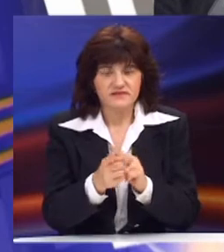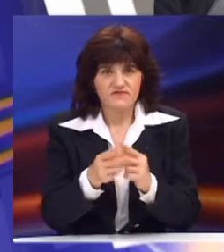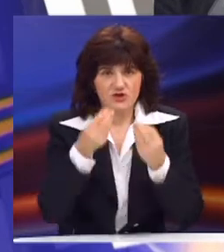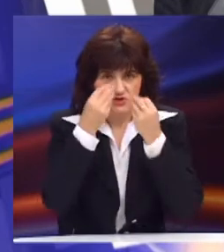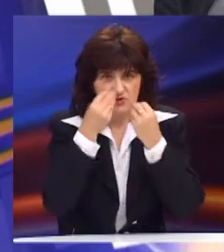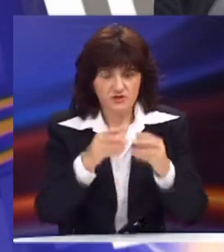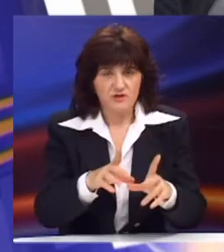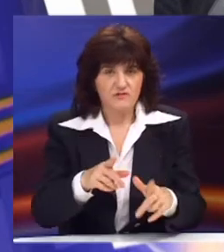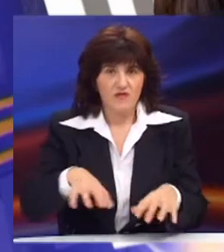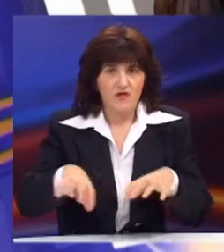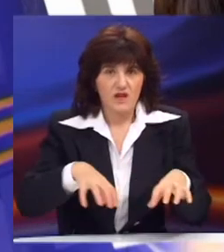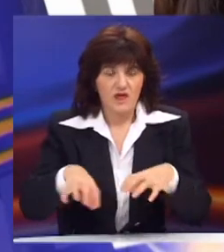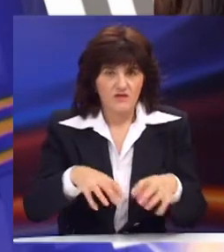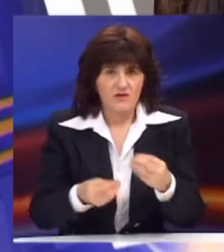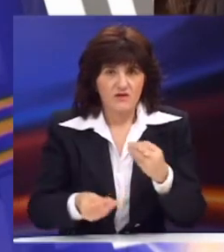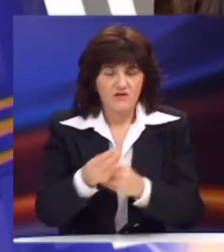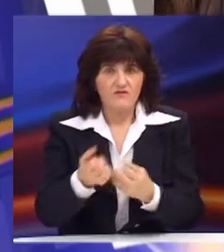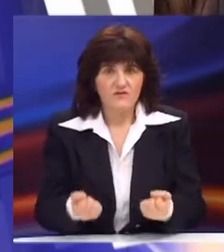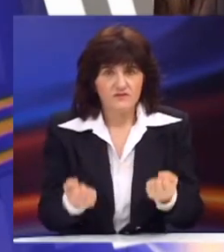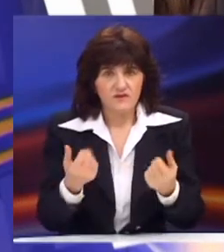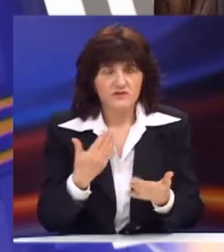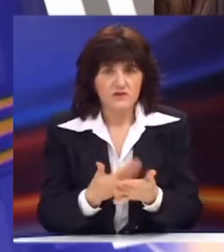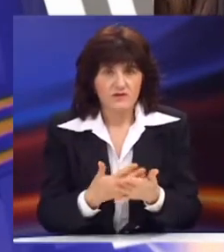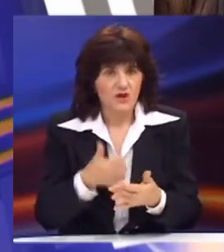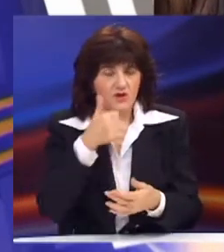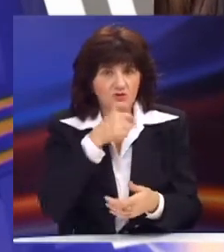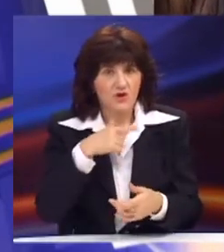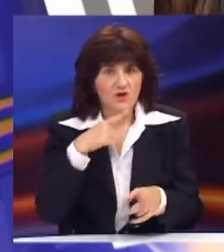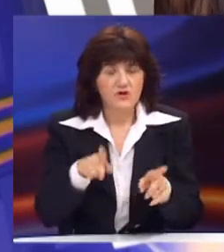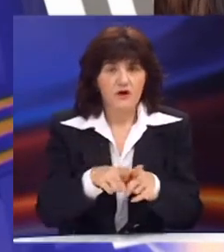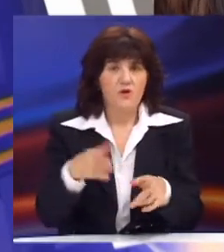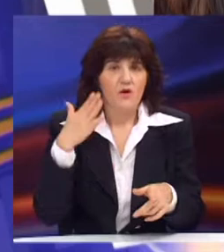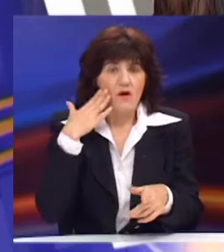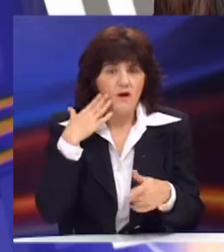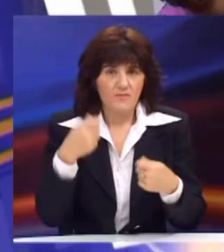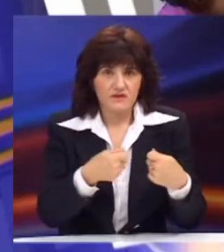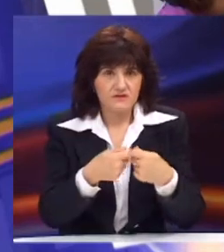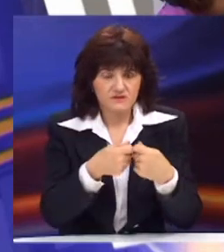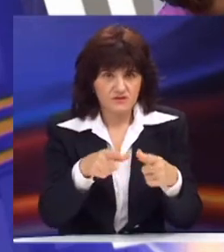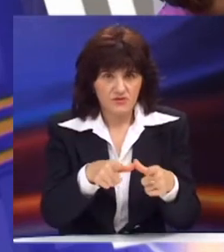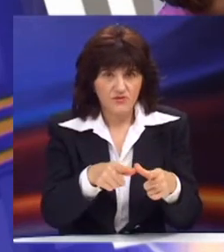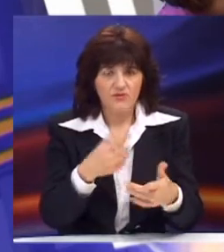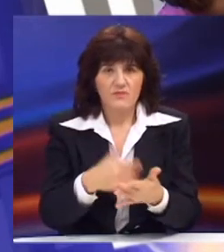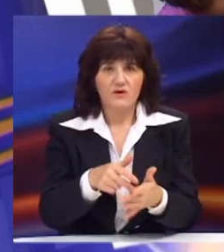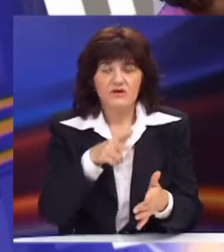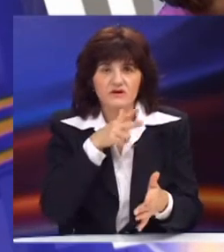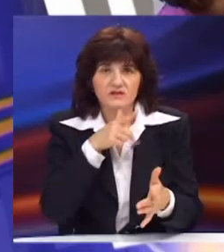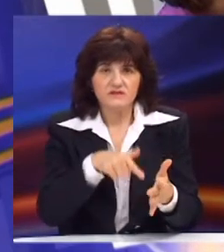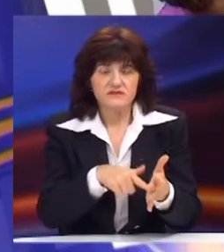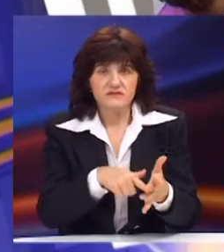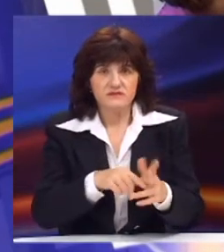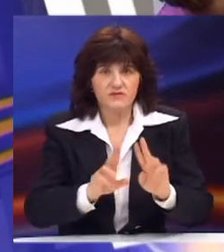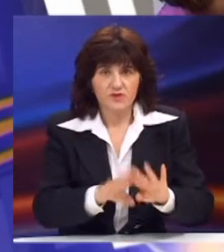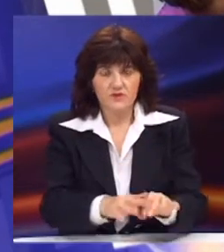izmene ići na štetu radnika, da je u procesu pripreme zakona najbitnije ono što kažu Američka privredna komora i MMF, dok su